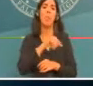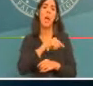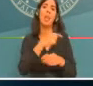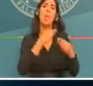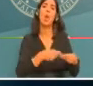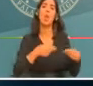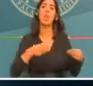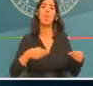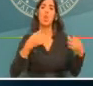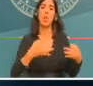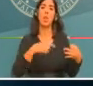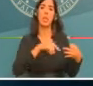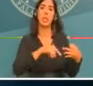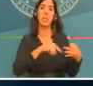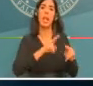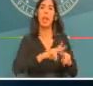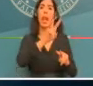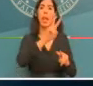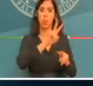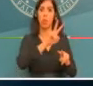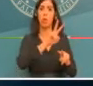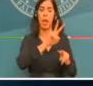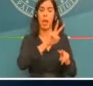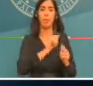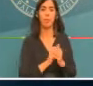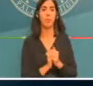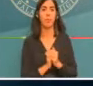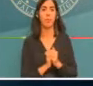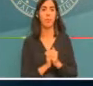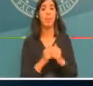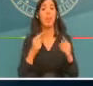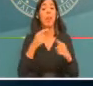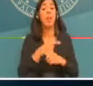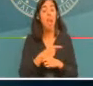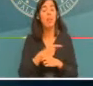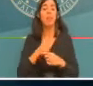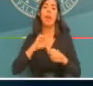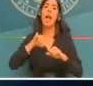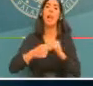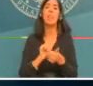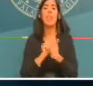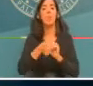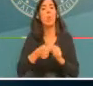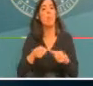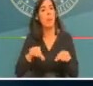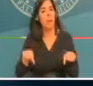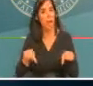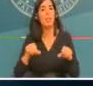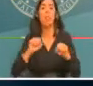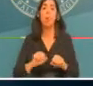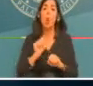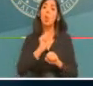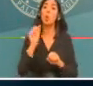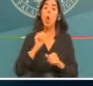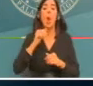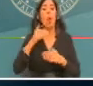base continuerà solo quella degli sport non da contatto e comunque al di fuori di palestre e piscine